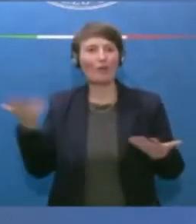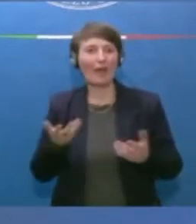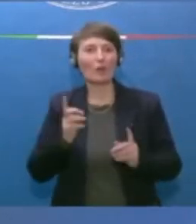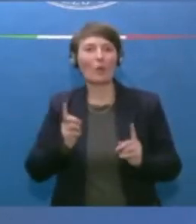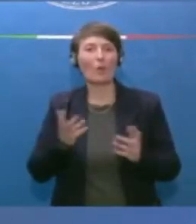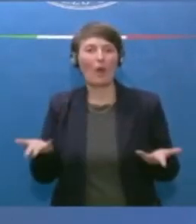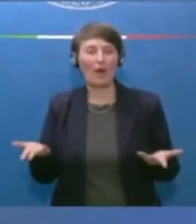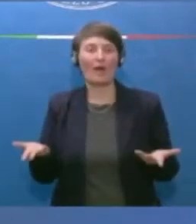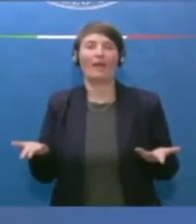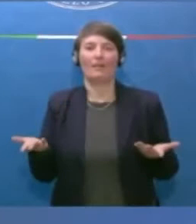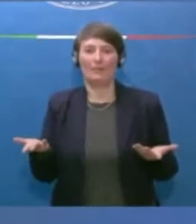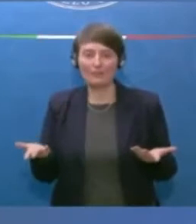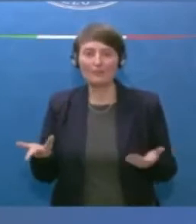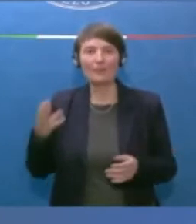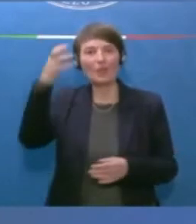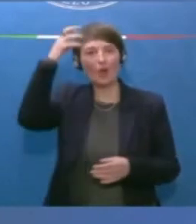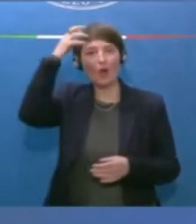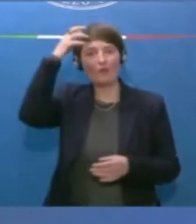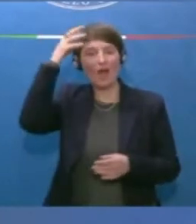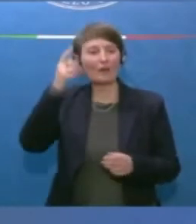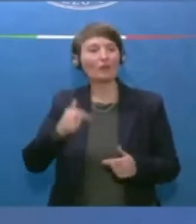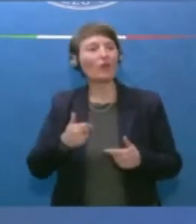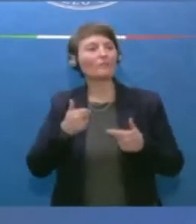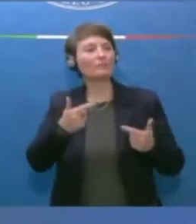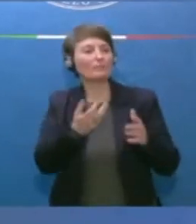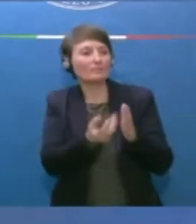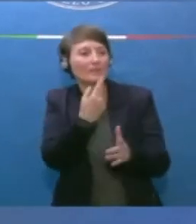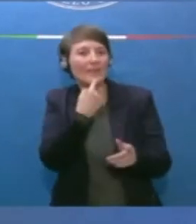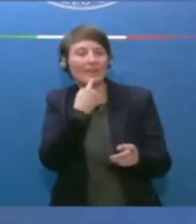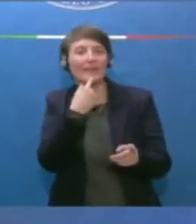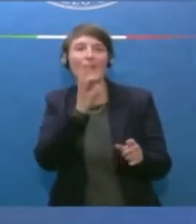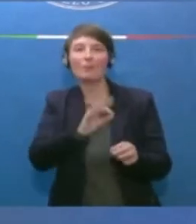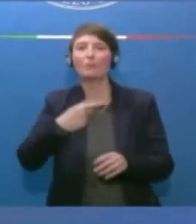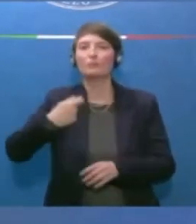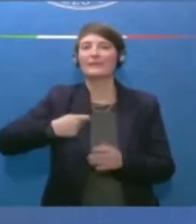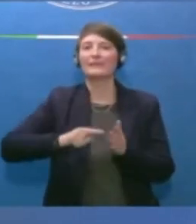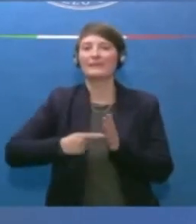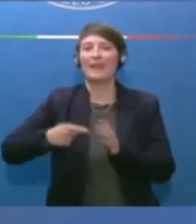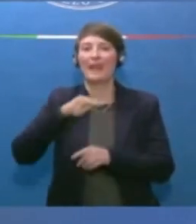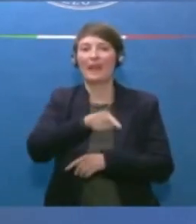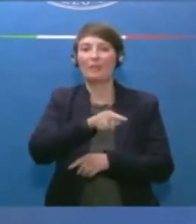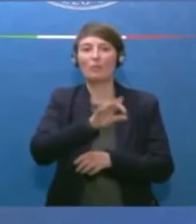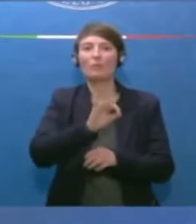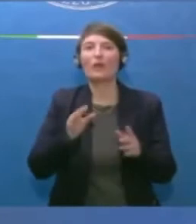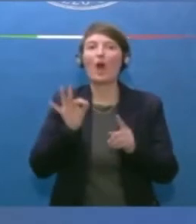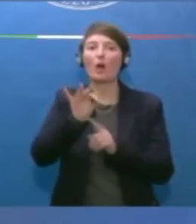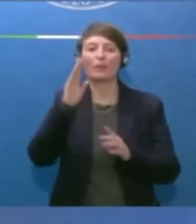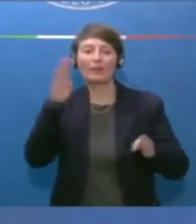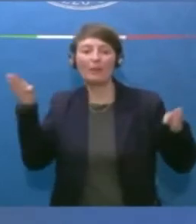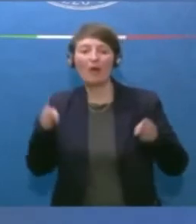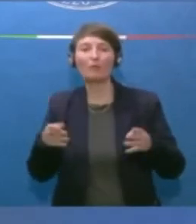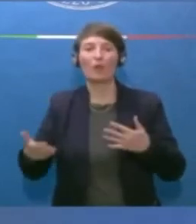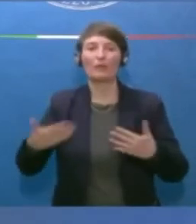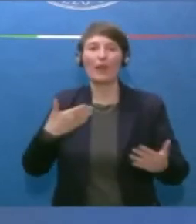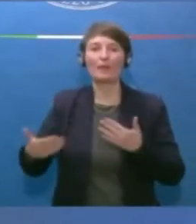un governo creato dal presidente della repubblica per affrontare certe emergenze e conseguire